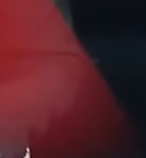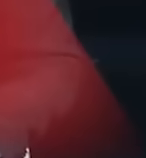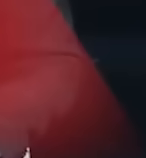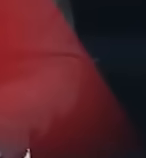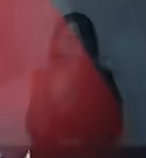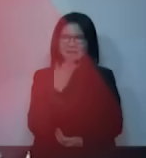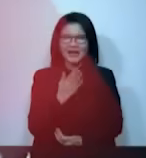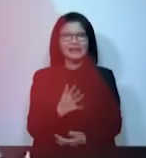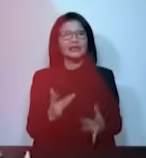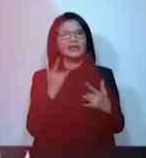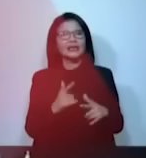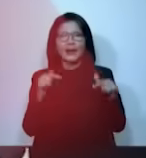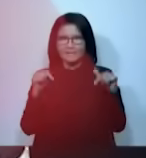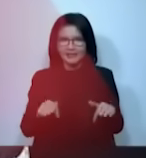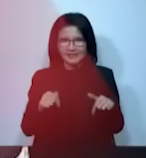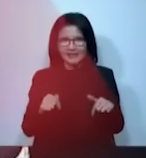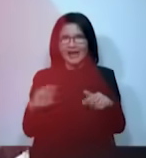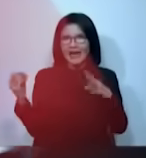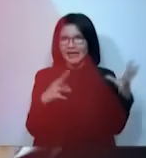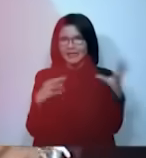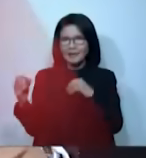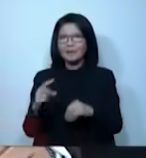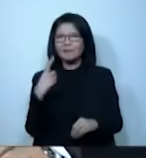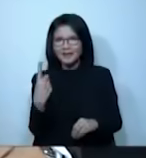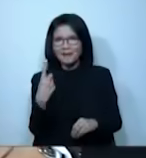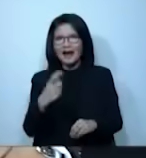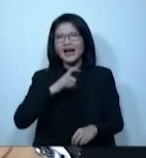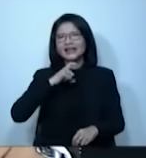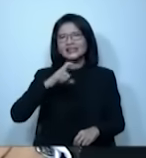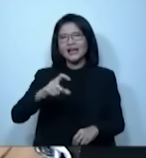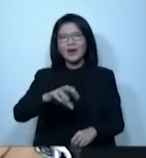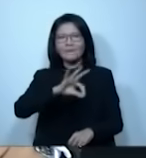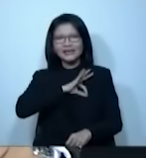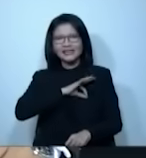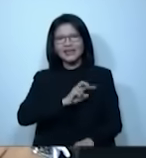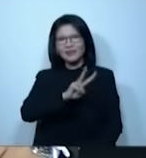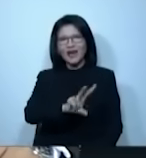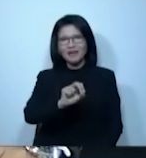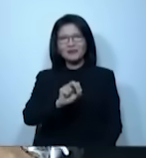Terima Kasih Hana masih bersama kami di debat pertama calon presiden